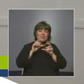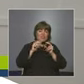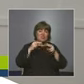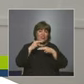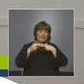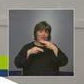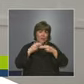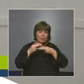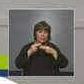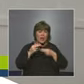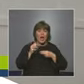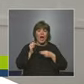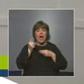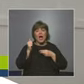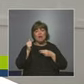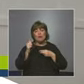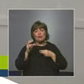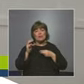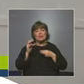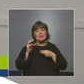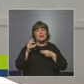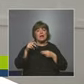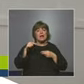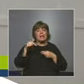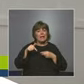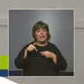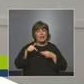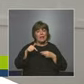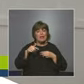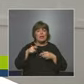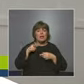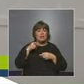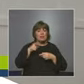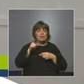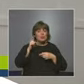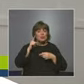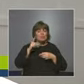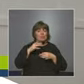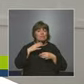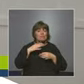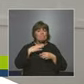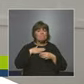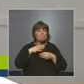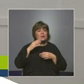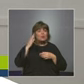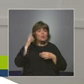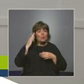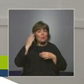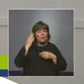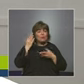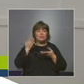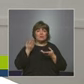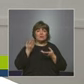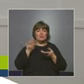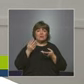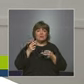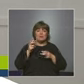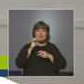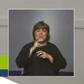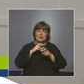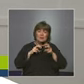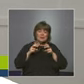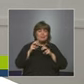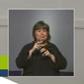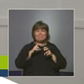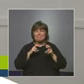други такива сериали. Тя има способността явно да бъде нещо търсач, пипа дългото чорапче, сигурно би я